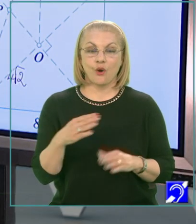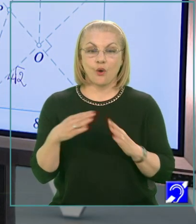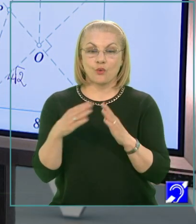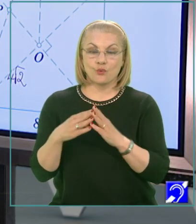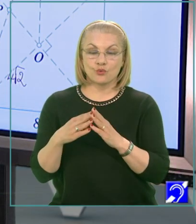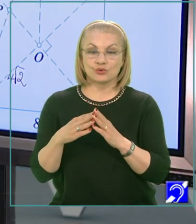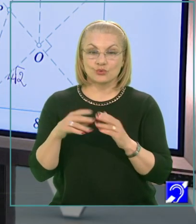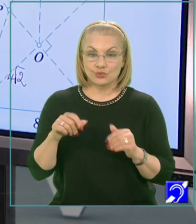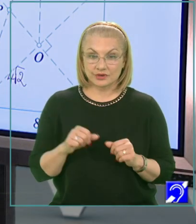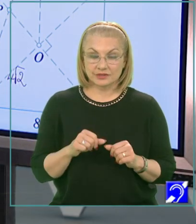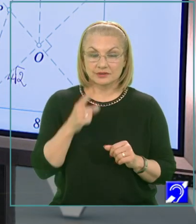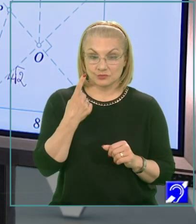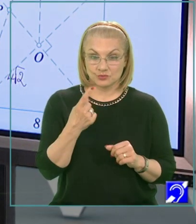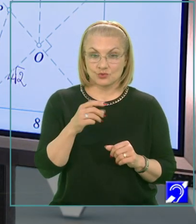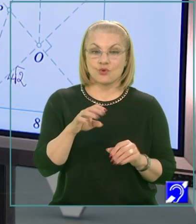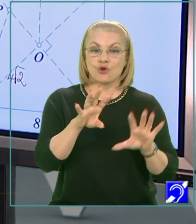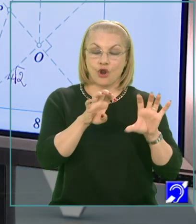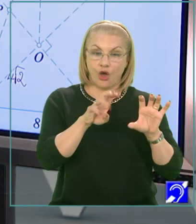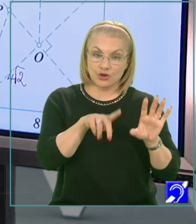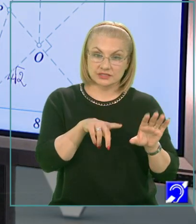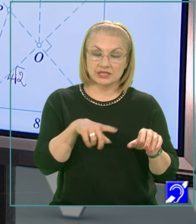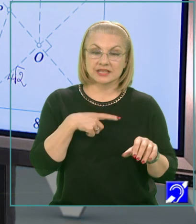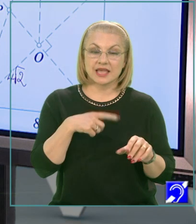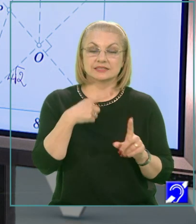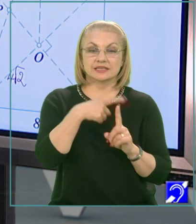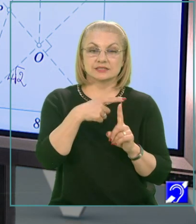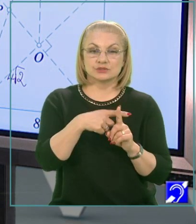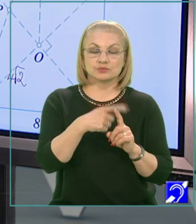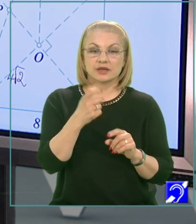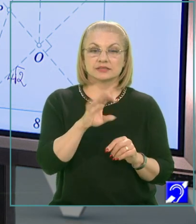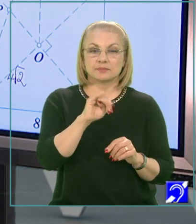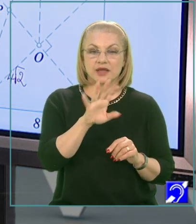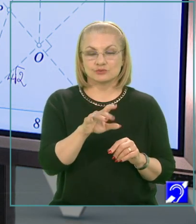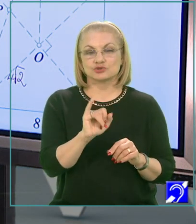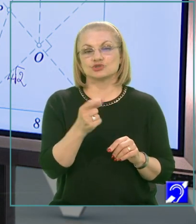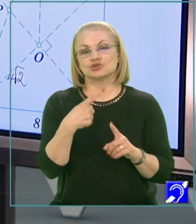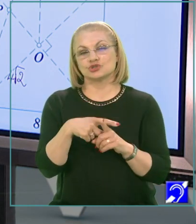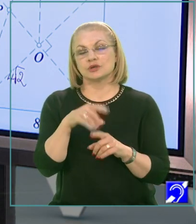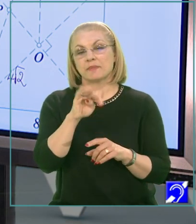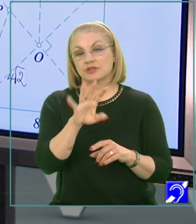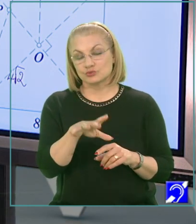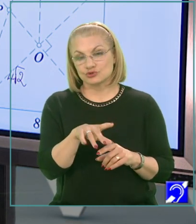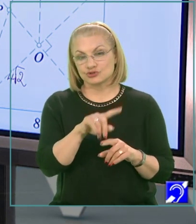acesta e 90 de grade pentru că e suma dintre 45 și 45.